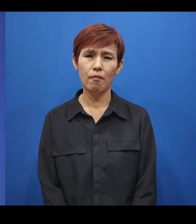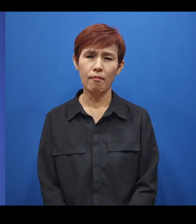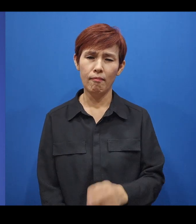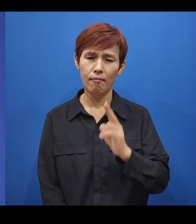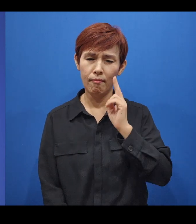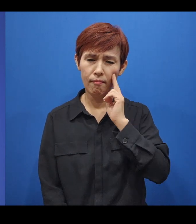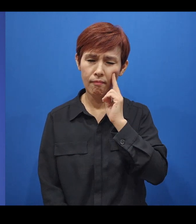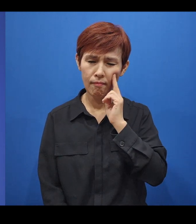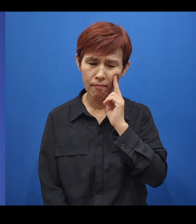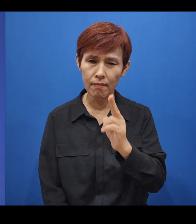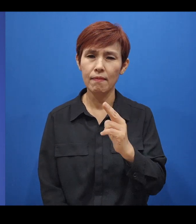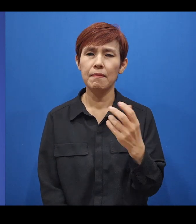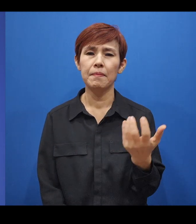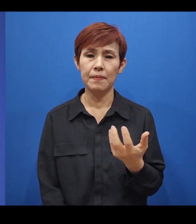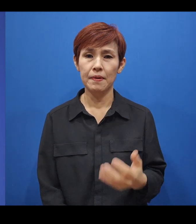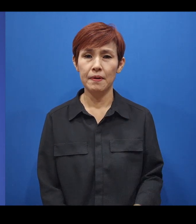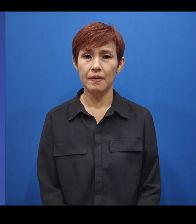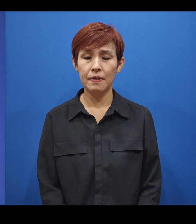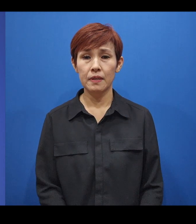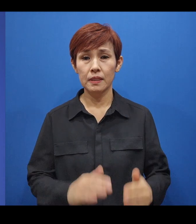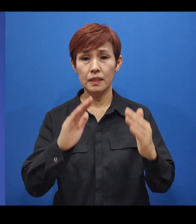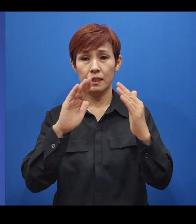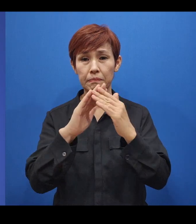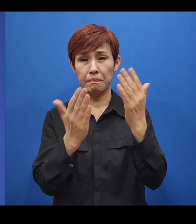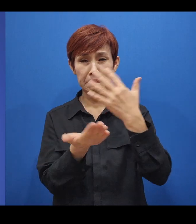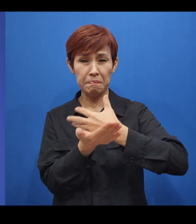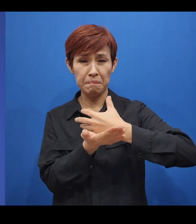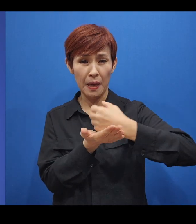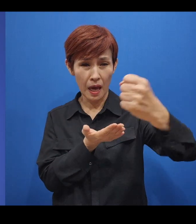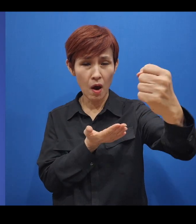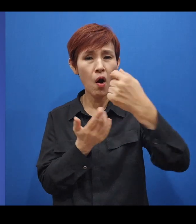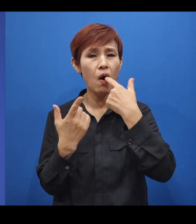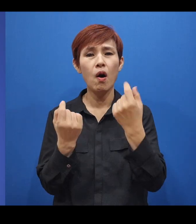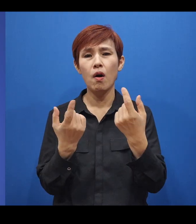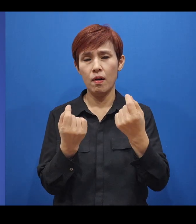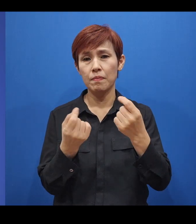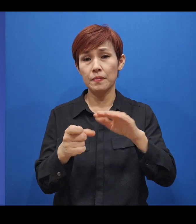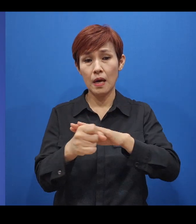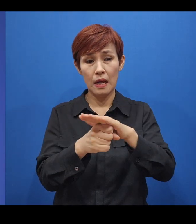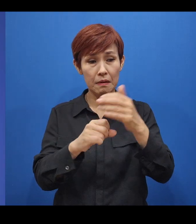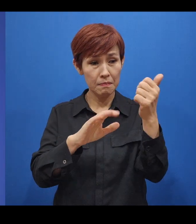아파요. 집을 다 빼앗기고 길거리로 내앉는 기분이에요.